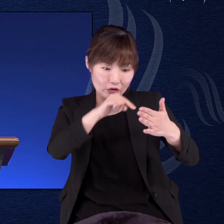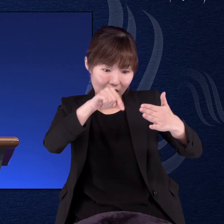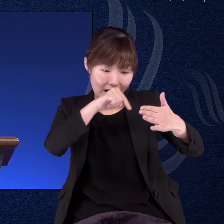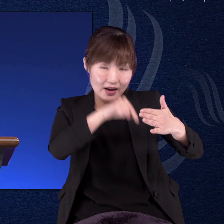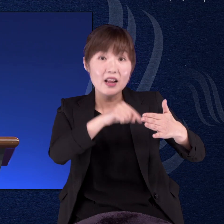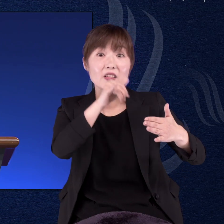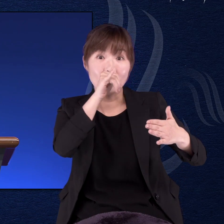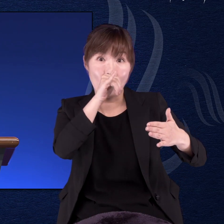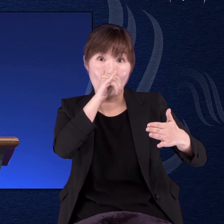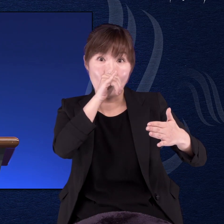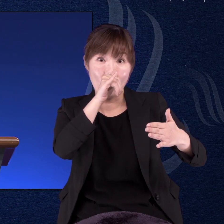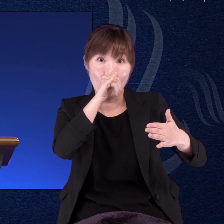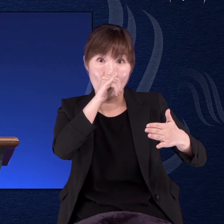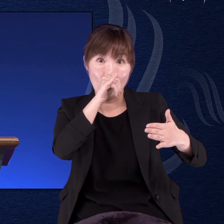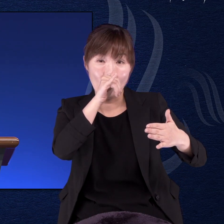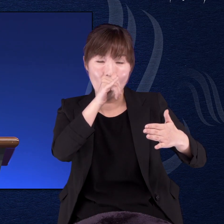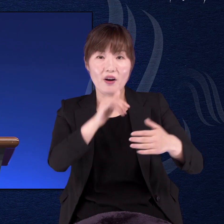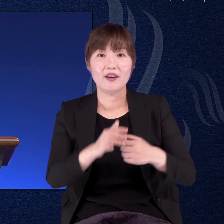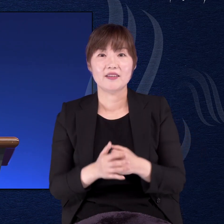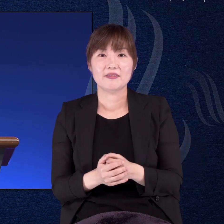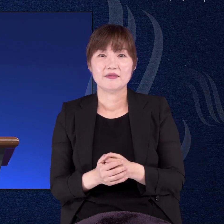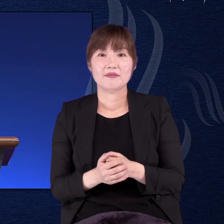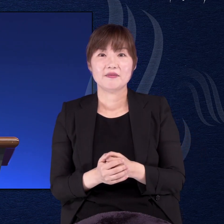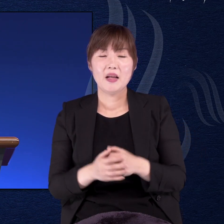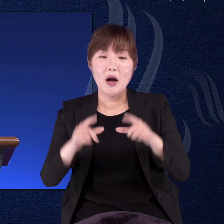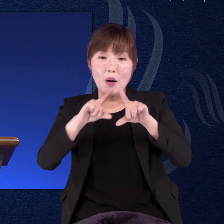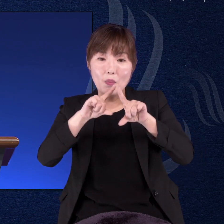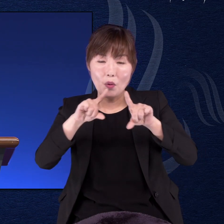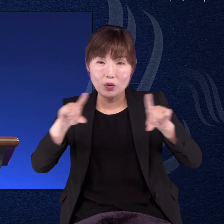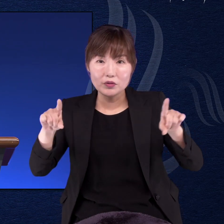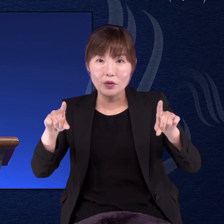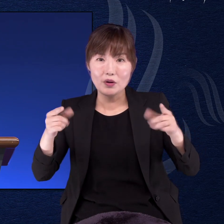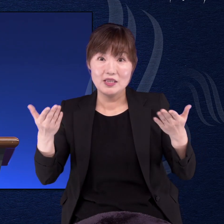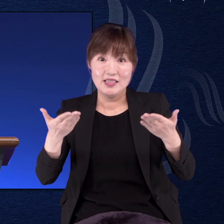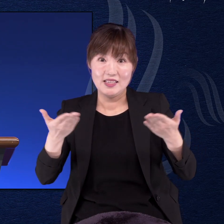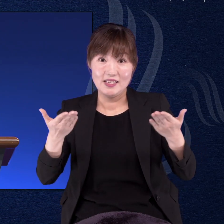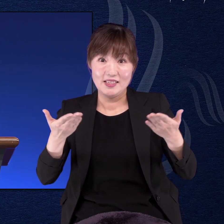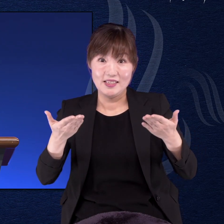범사에 감사하라. 감사는 기쁨의 에너지예요.